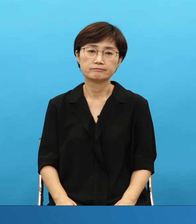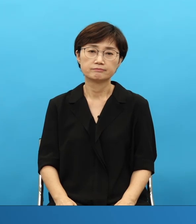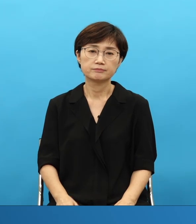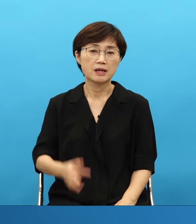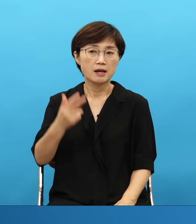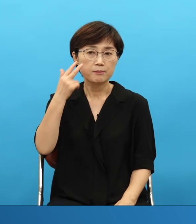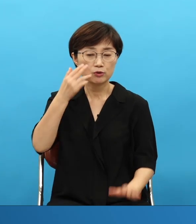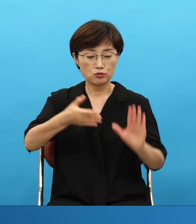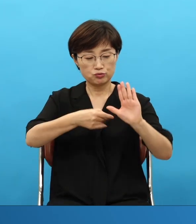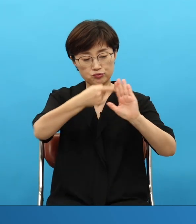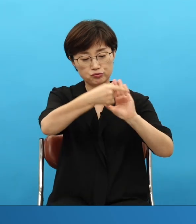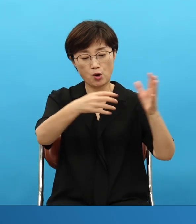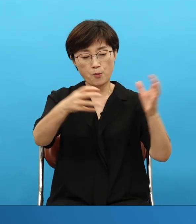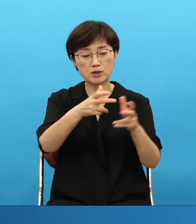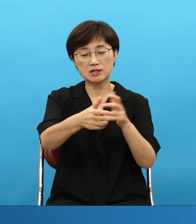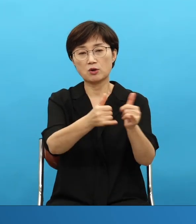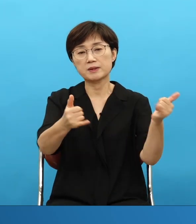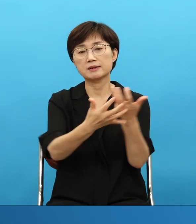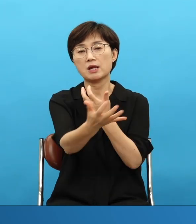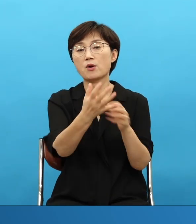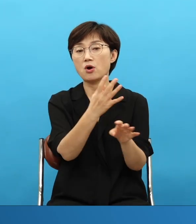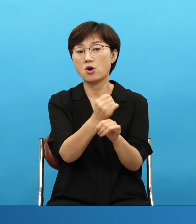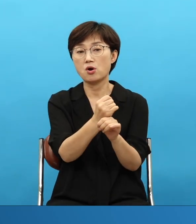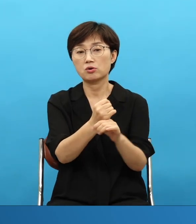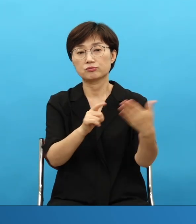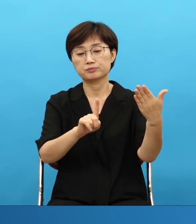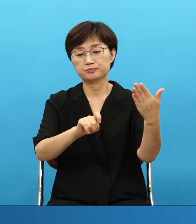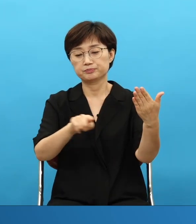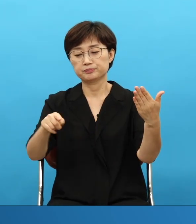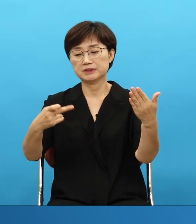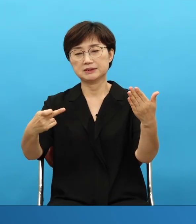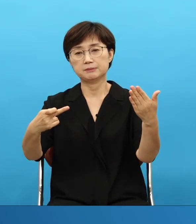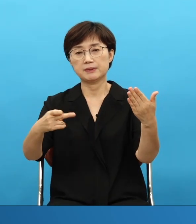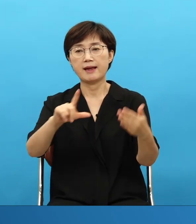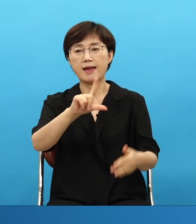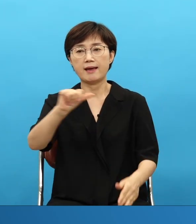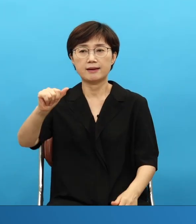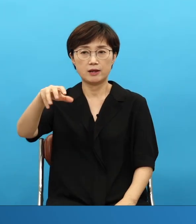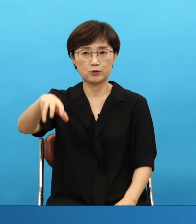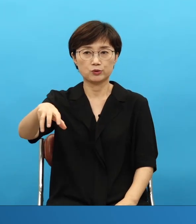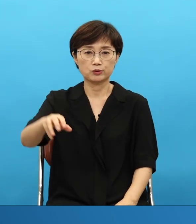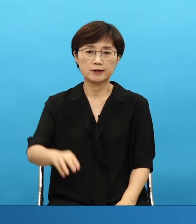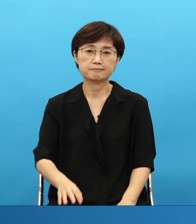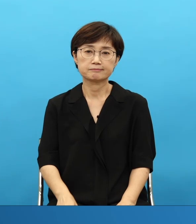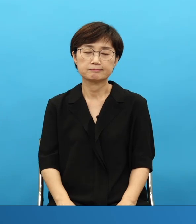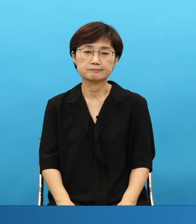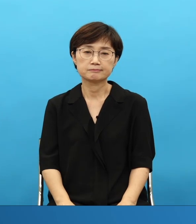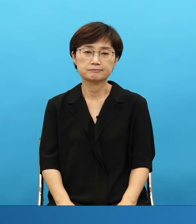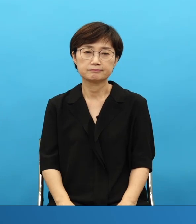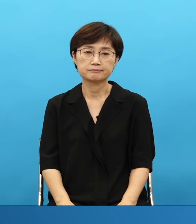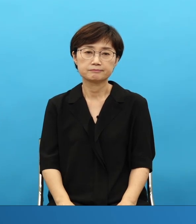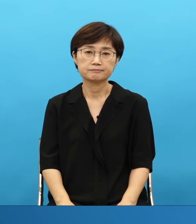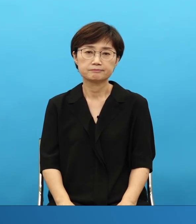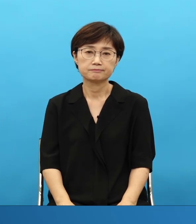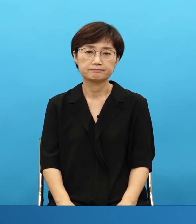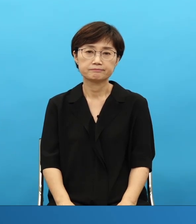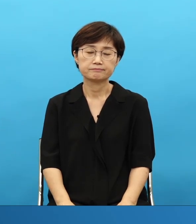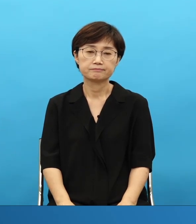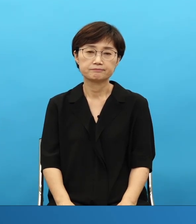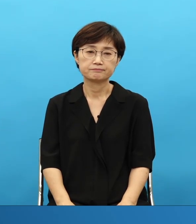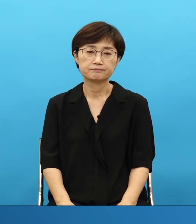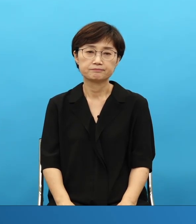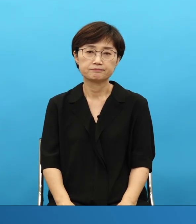북미주 산업인대회가 오는 11일부터 이틀간 LA 임마누엘 남가주교회에서 진행됩니다.